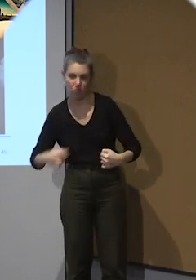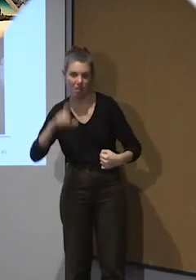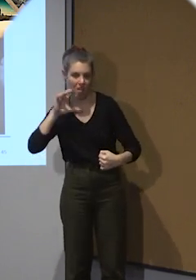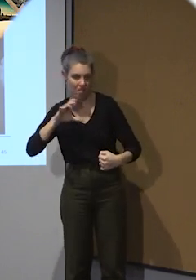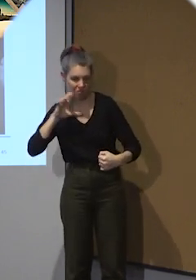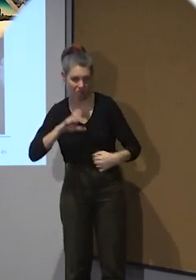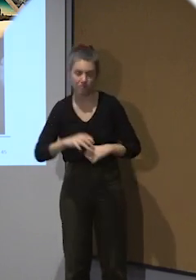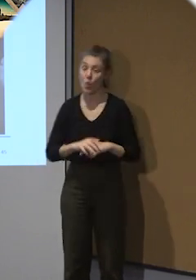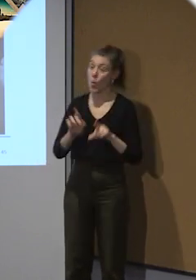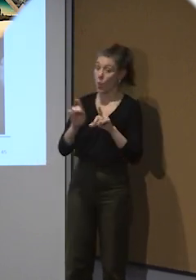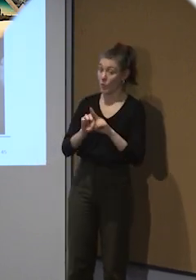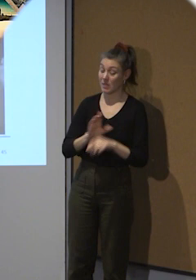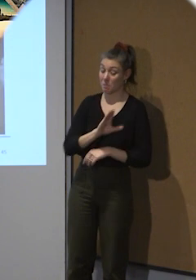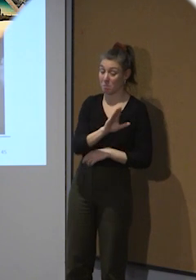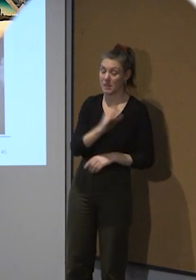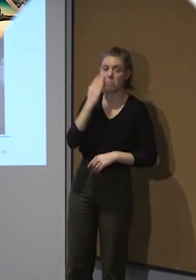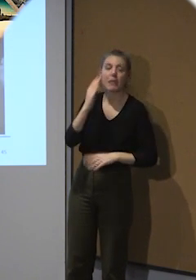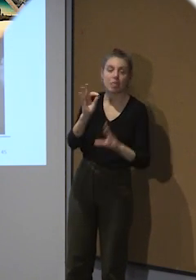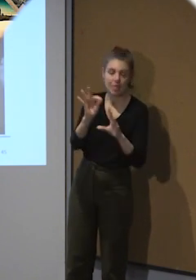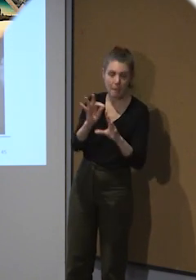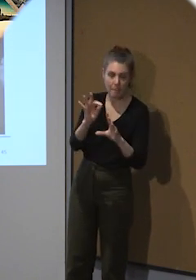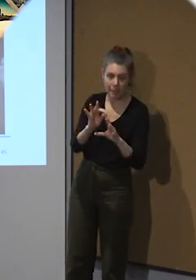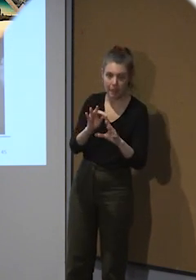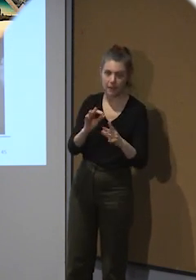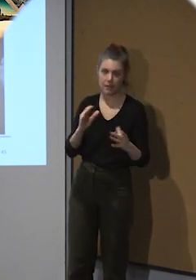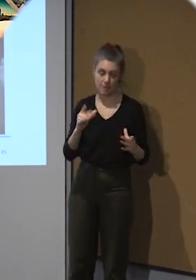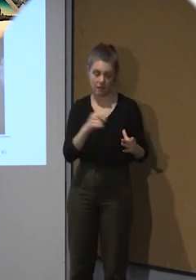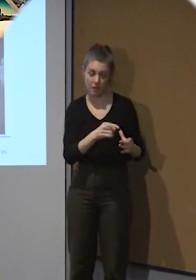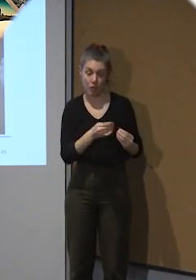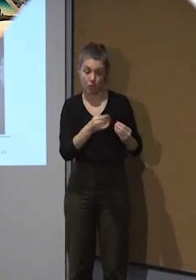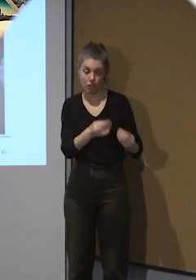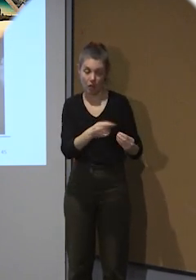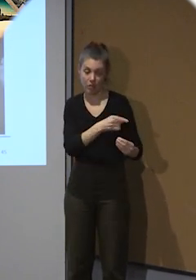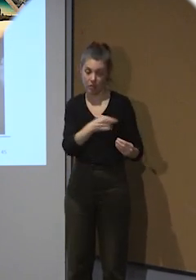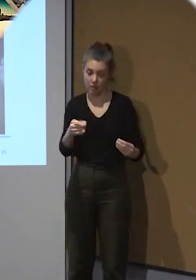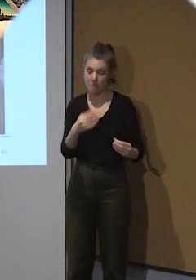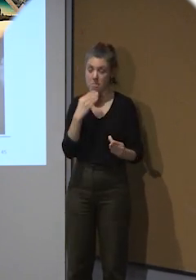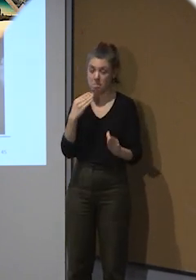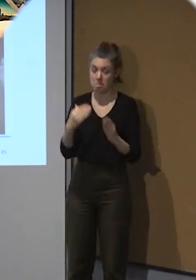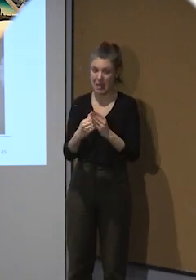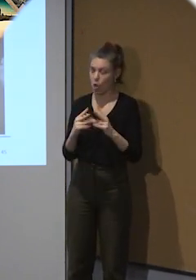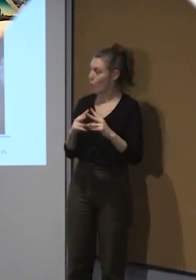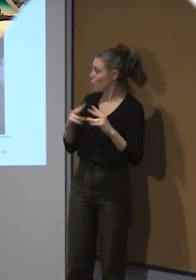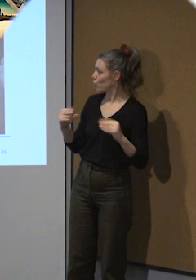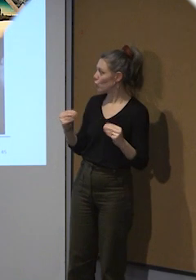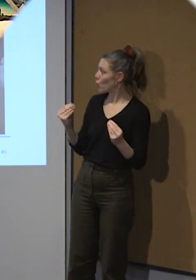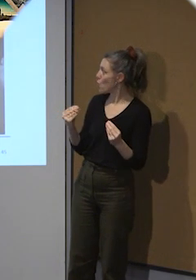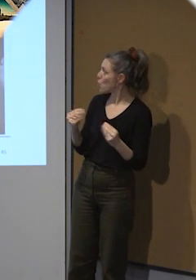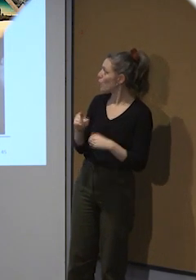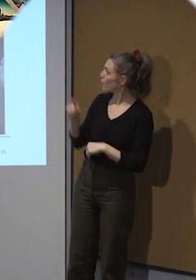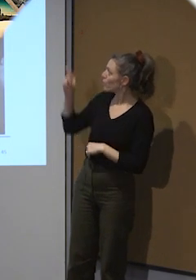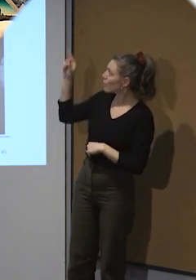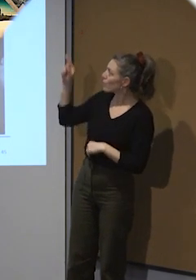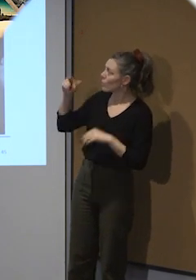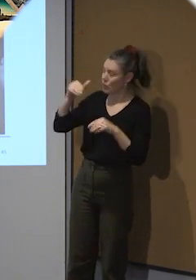diabète, mais ça on va en revenir plus tard, ça va améliorer la sensibilité de ce muscle, permettre une meilleure captation